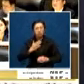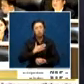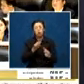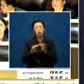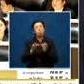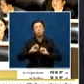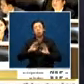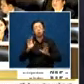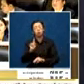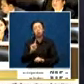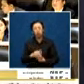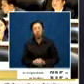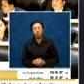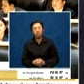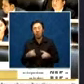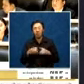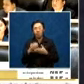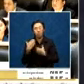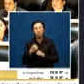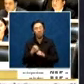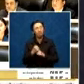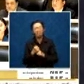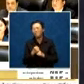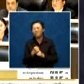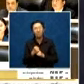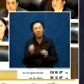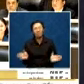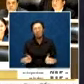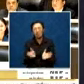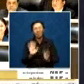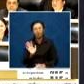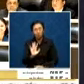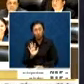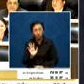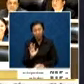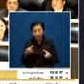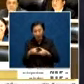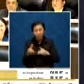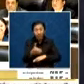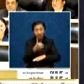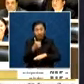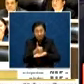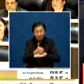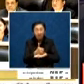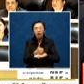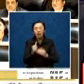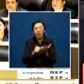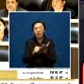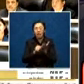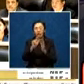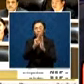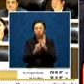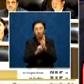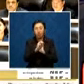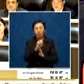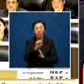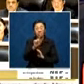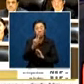376อยู่แล้ว ใช่ ถูกไหมองค์ประชุมมันเท่ากับจำนวนที่จะต้องให้พิธาเป็นนายก376 เพราะฉะนั้นมันจะพิสูจน์ได้เลยนะว่าส